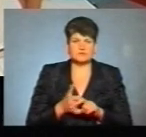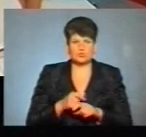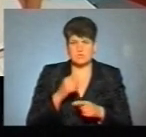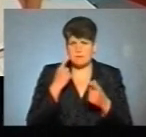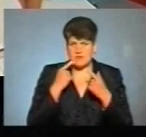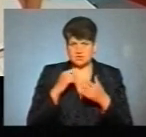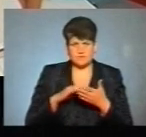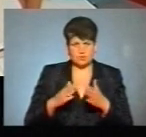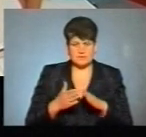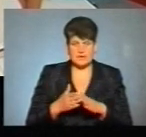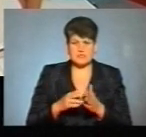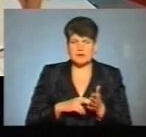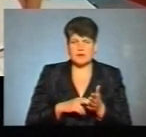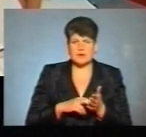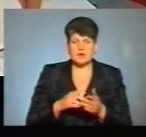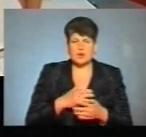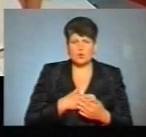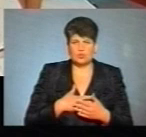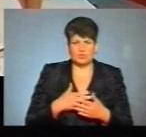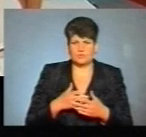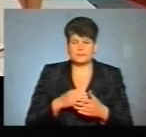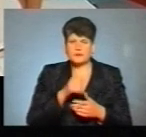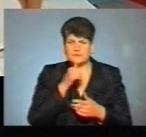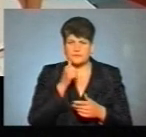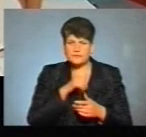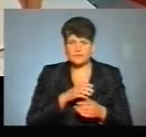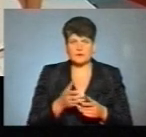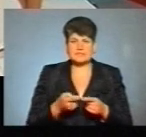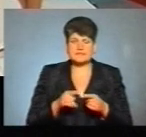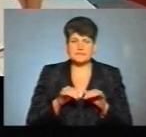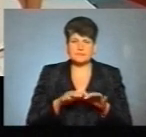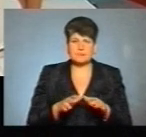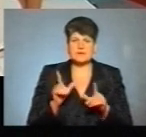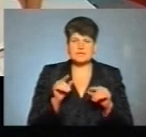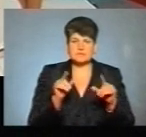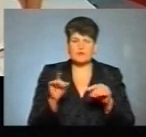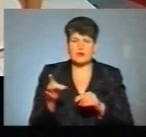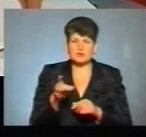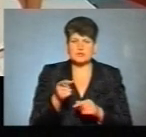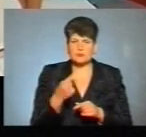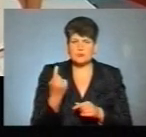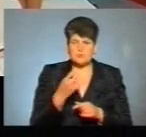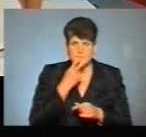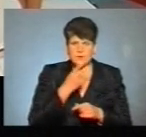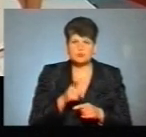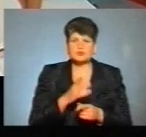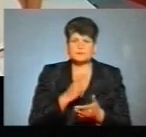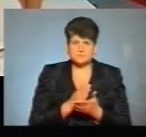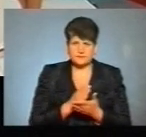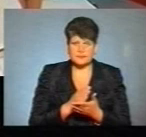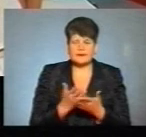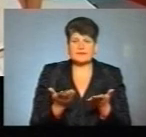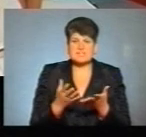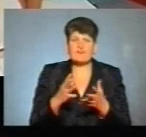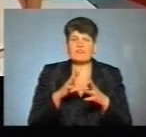плачевному стані. Я не люблю приховувати деякі речі. Тобто ми їздимо по районах Тернопільської області, ми бачимо, що відбувається, так,